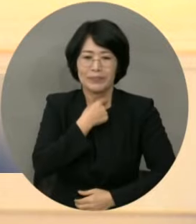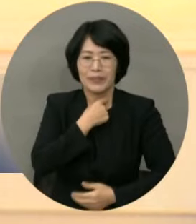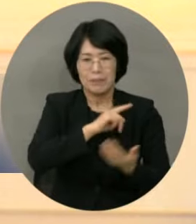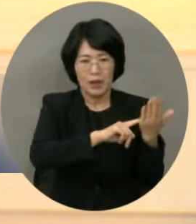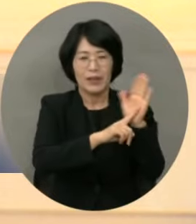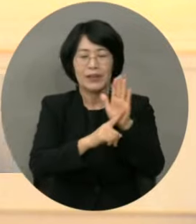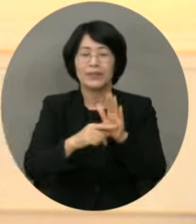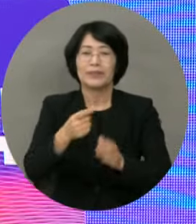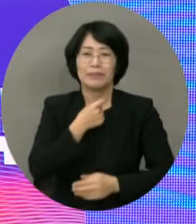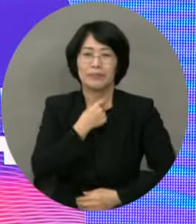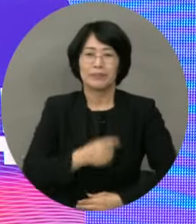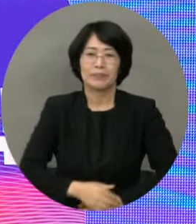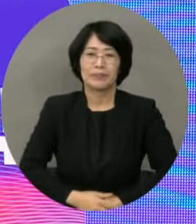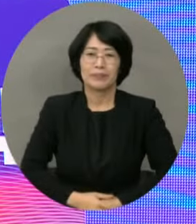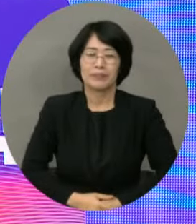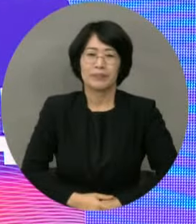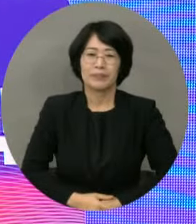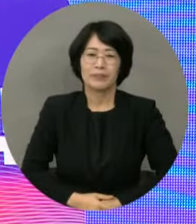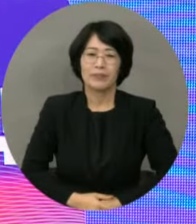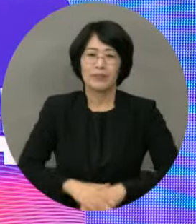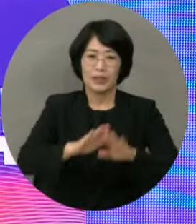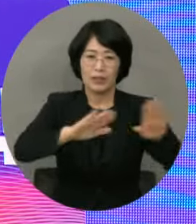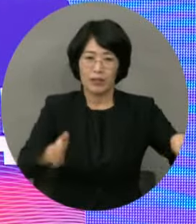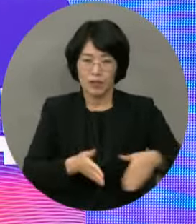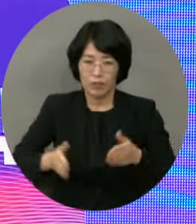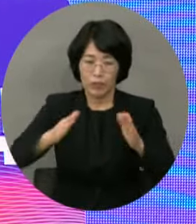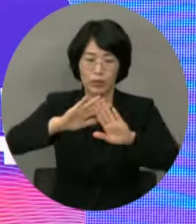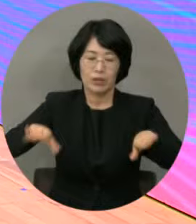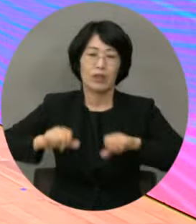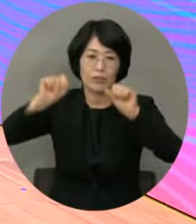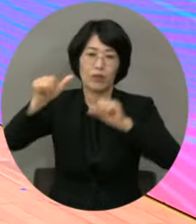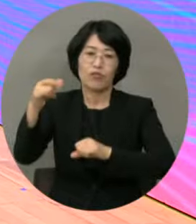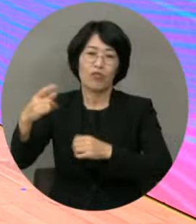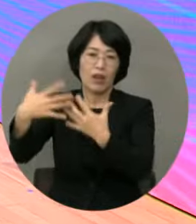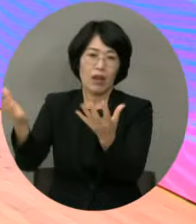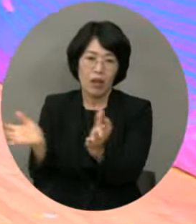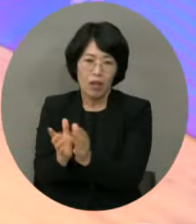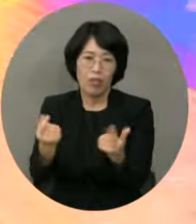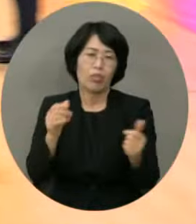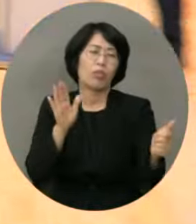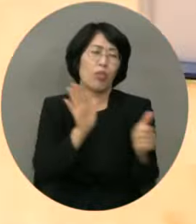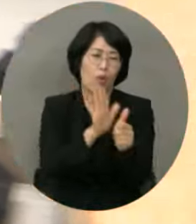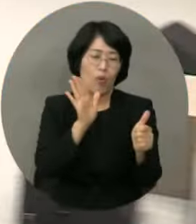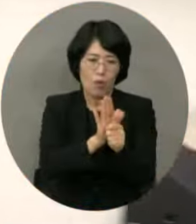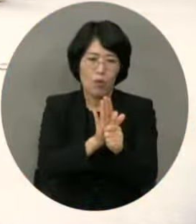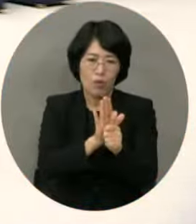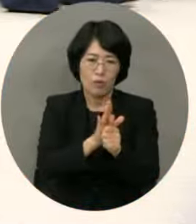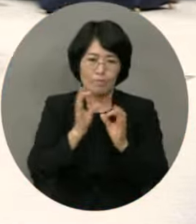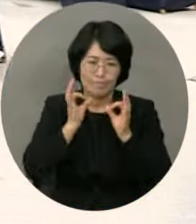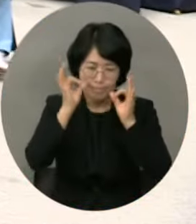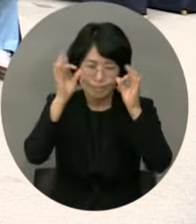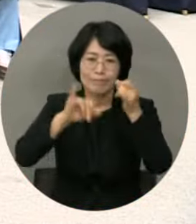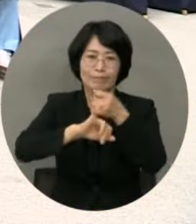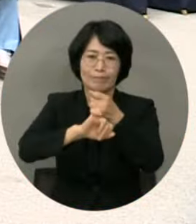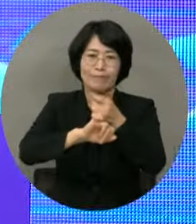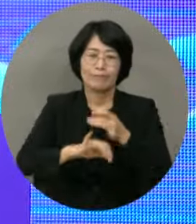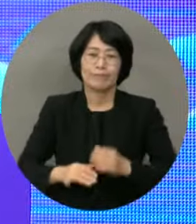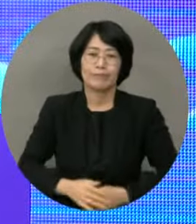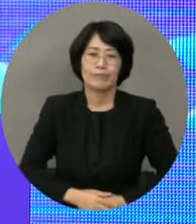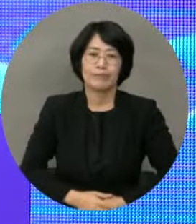저의 목표인 것 같습니다. 전라남도와 전남체육회도 이에 맞춰 지원을 아끼지 않겠다고